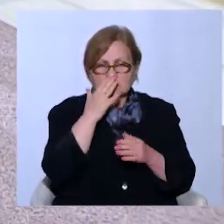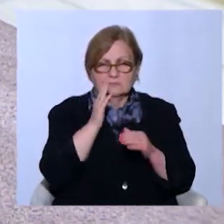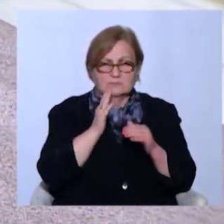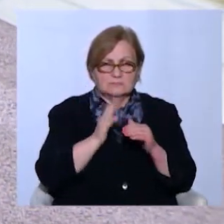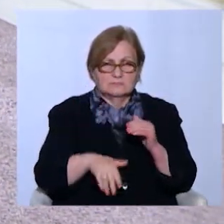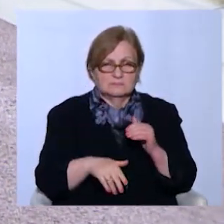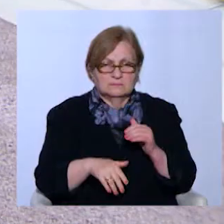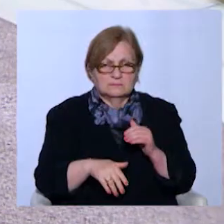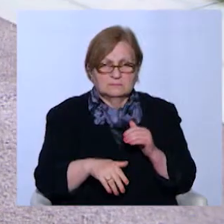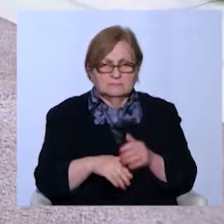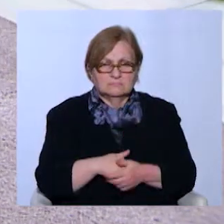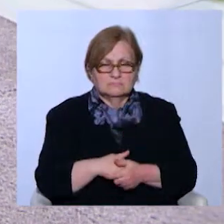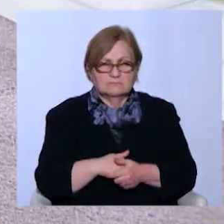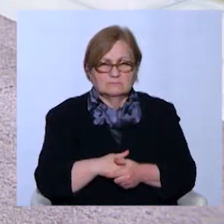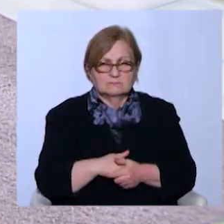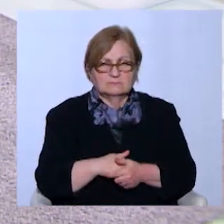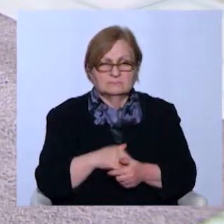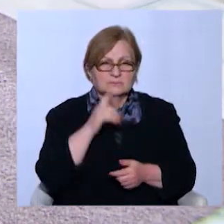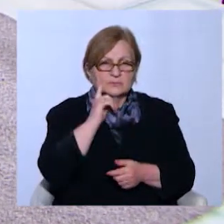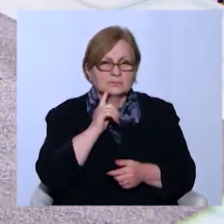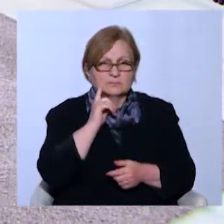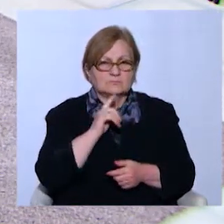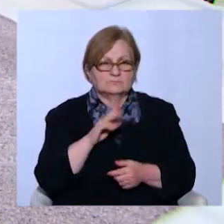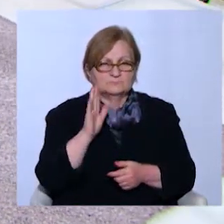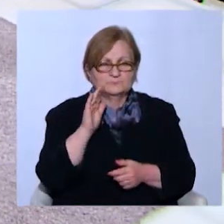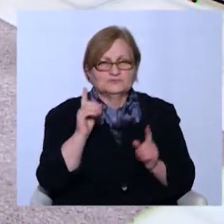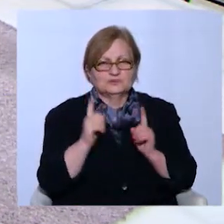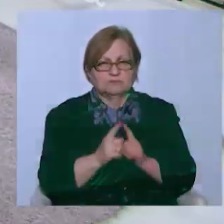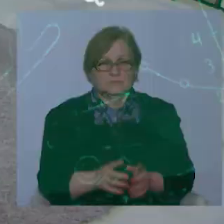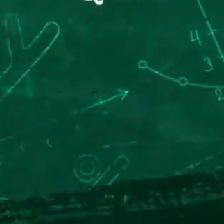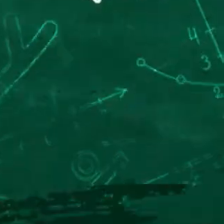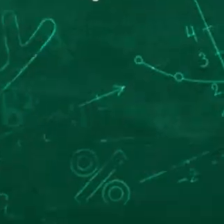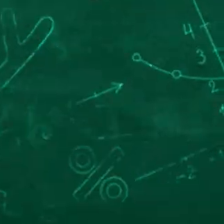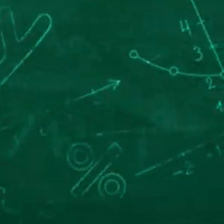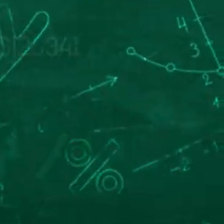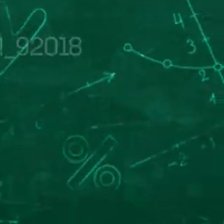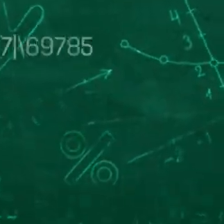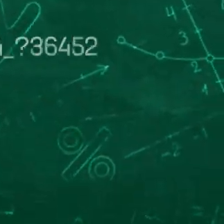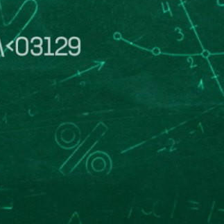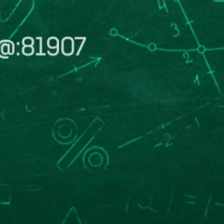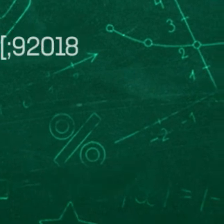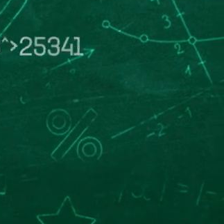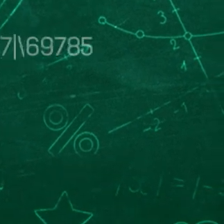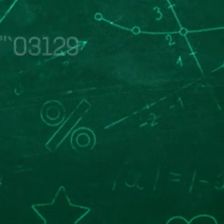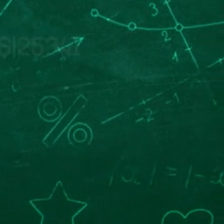დასასრულს მიუახლოვ და აბა დროებით. შეხვედრამდე.